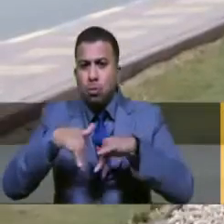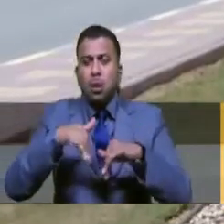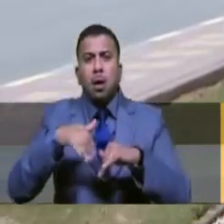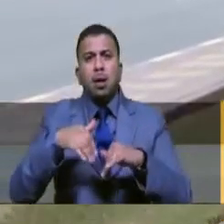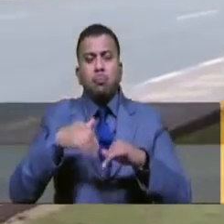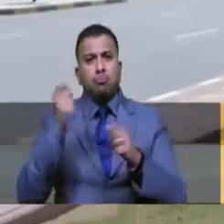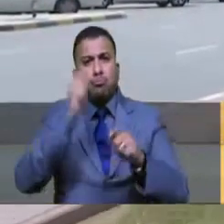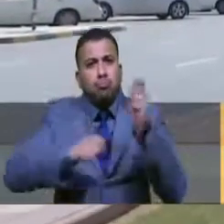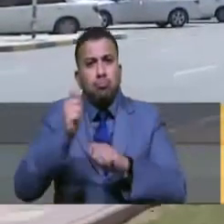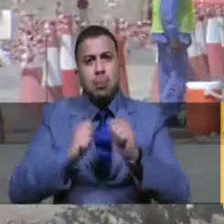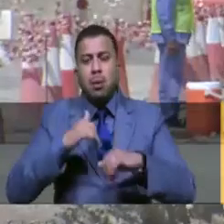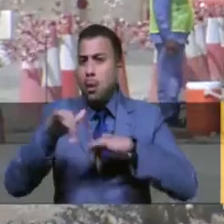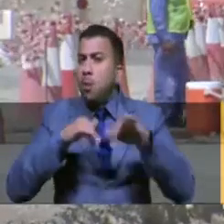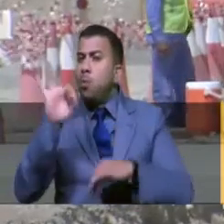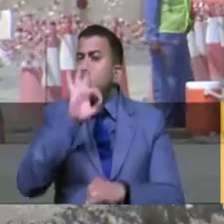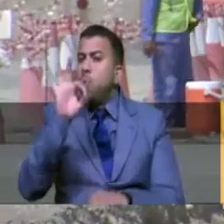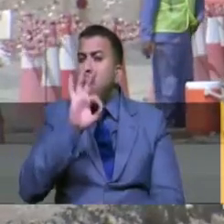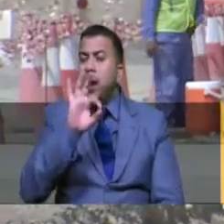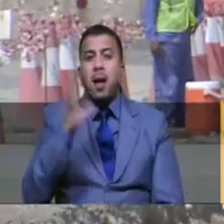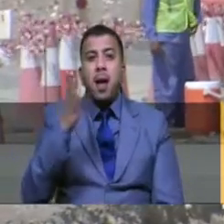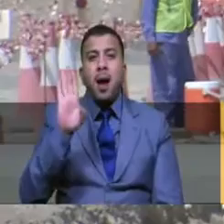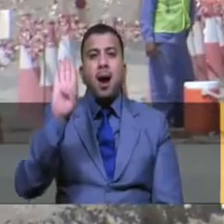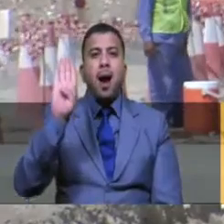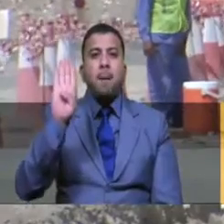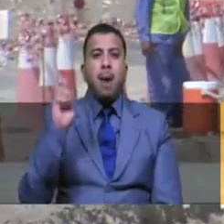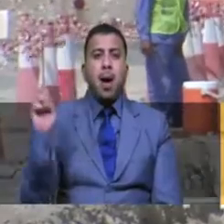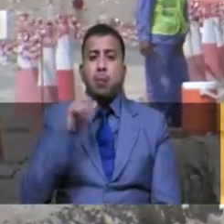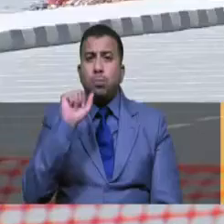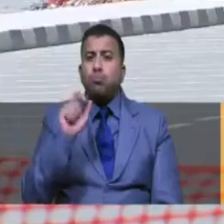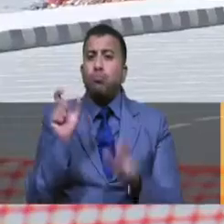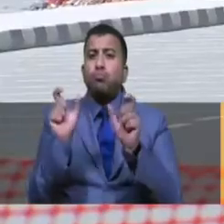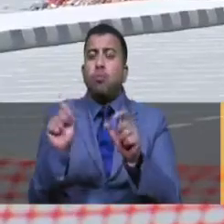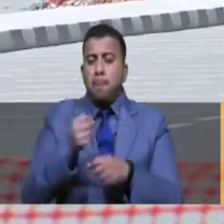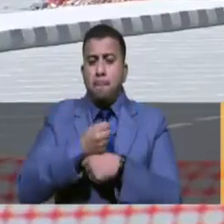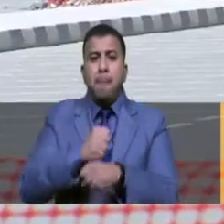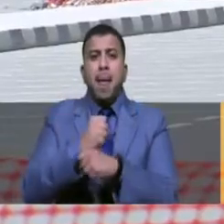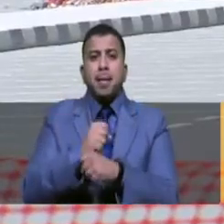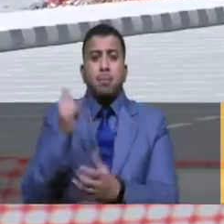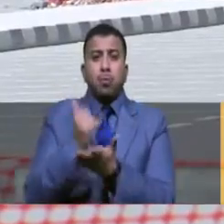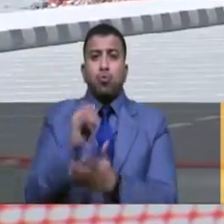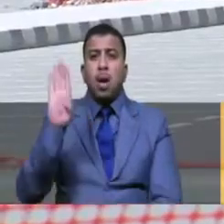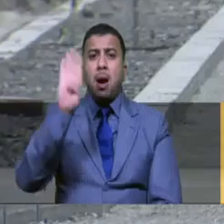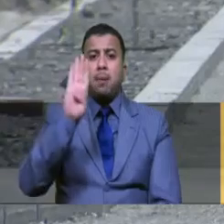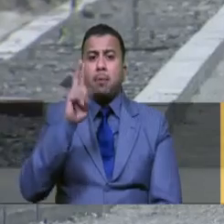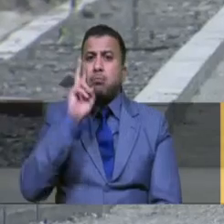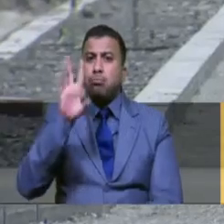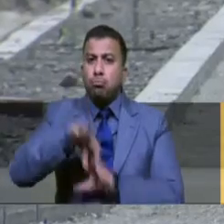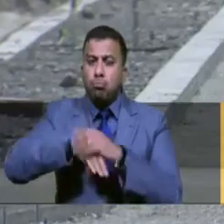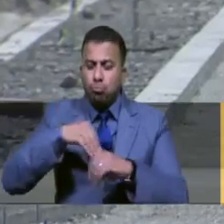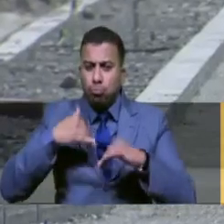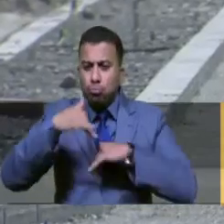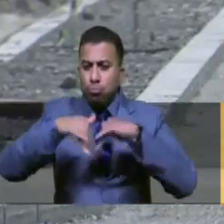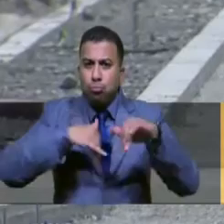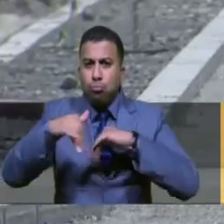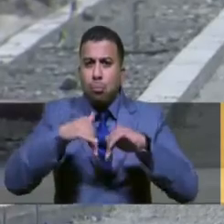الداخلية بمدينة كلباء، والتي قام بالإشراف عليها المجلس البلدي للمدينة عبر مراحل ضمن